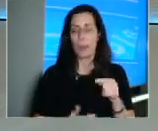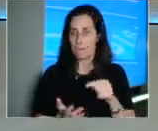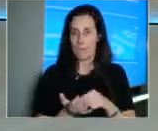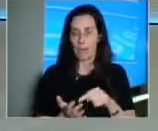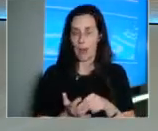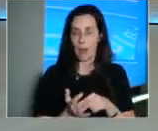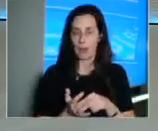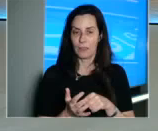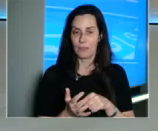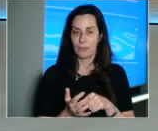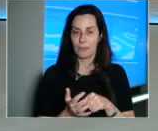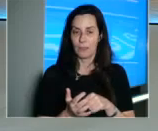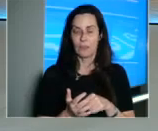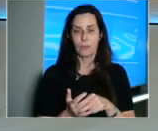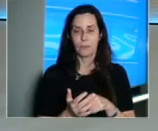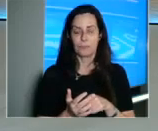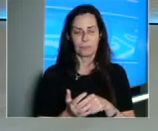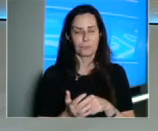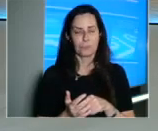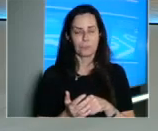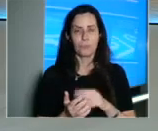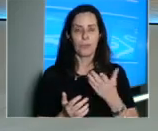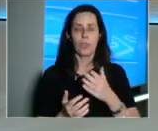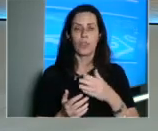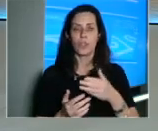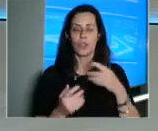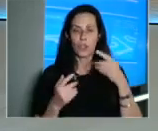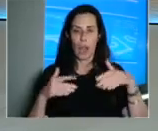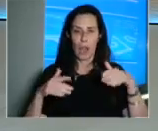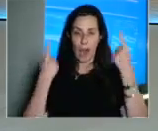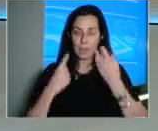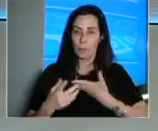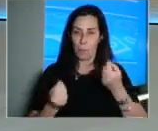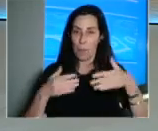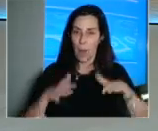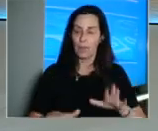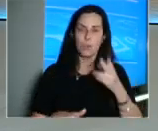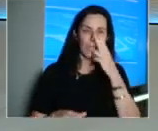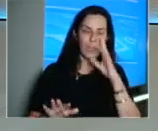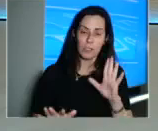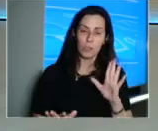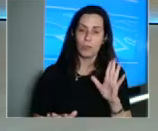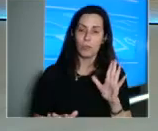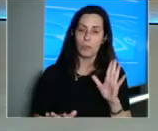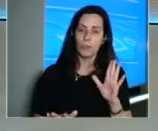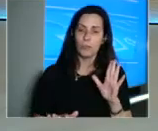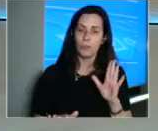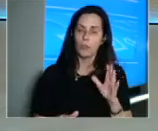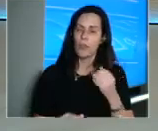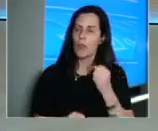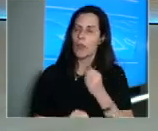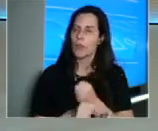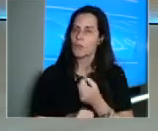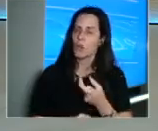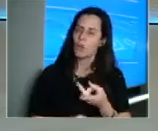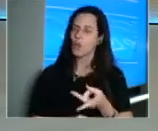בגלל היתרון המסוים שהושג למפלגות חרדיות, יהיה ניסיון ללכת ולחדד